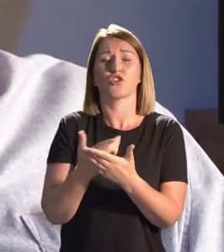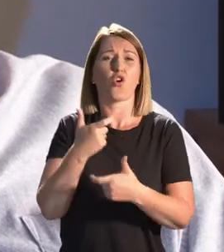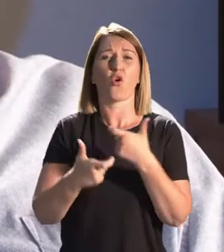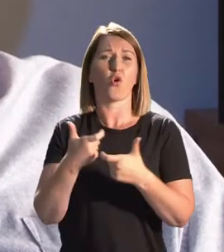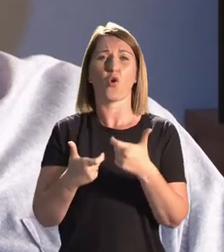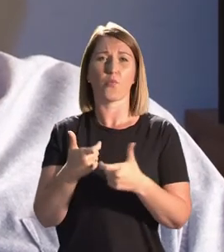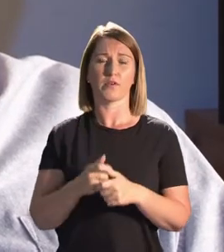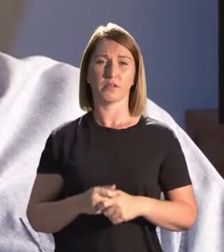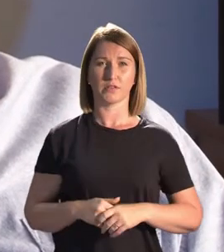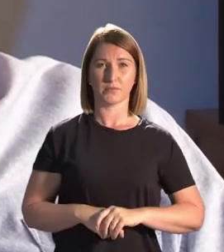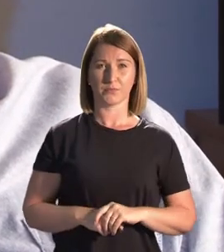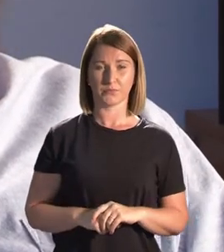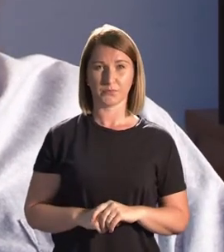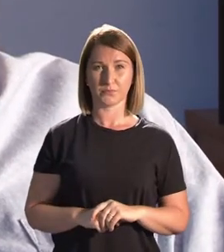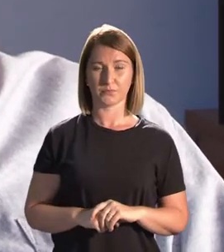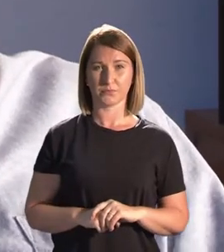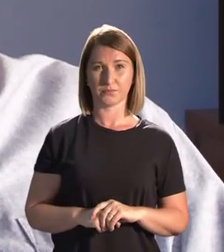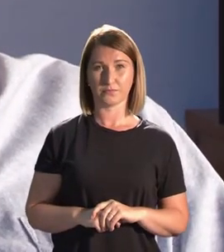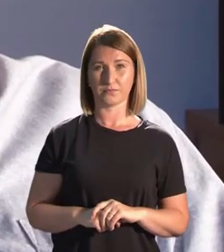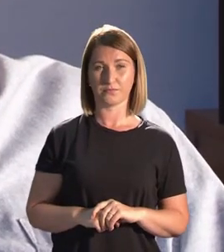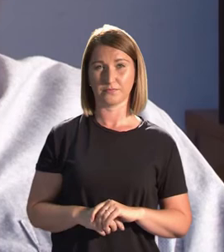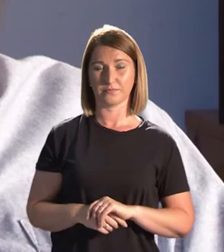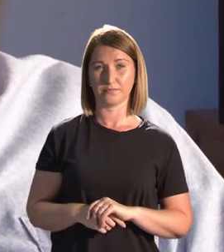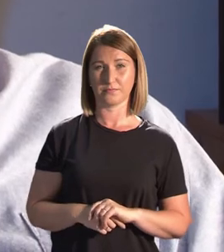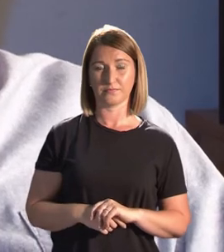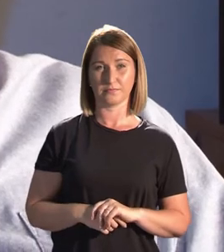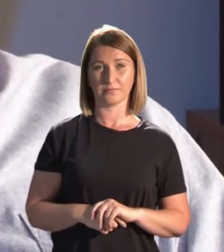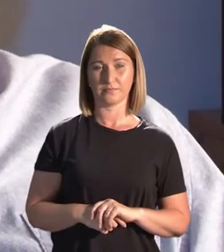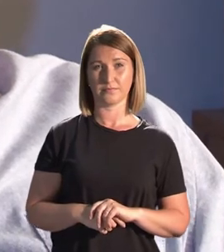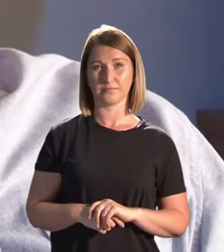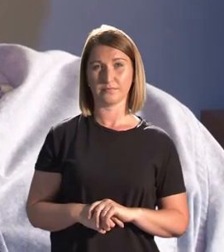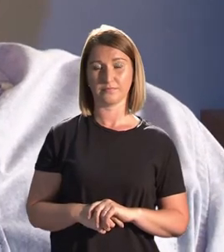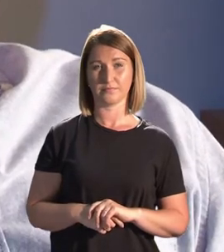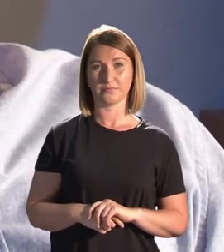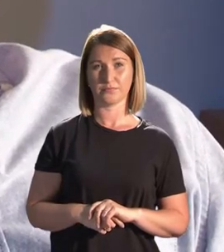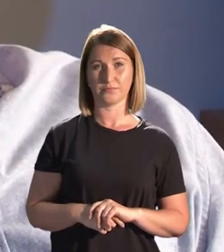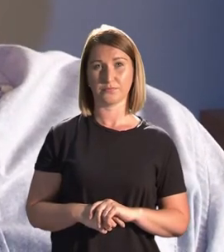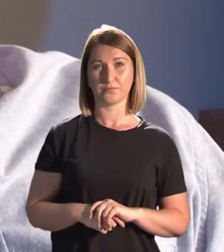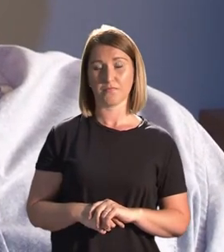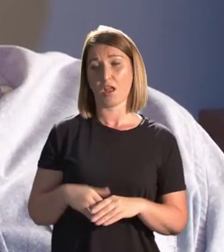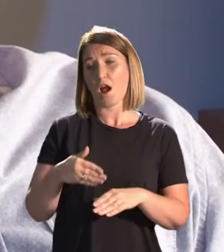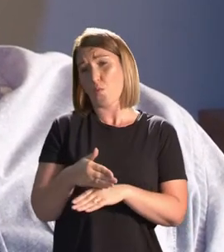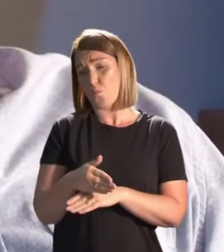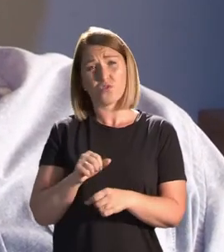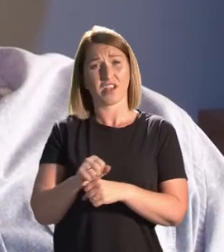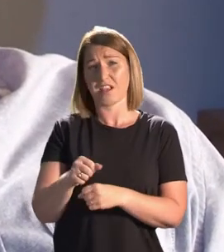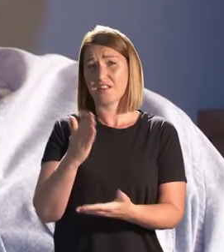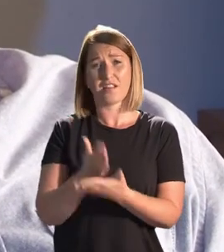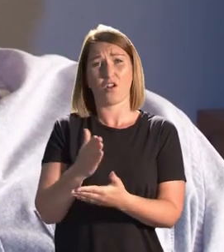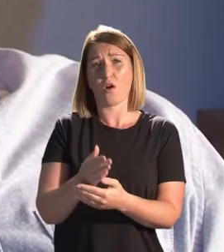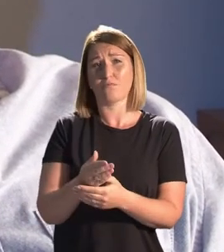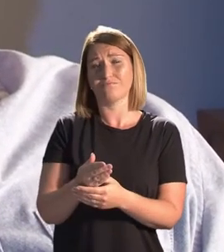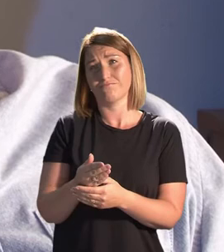i ma się te środki plastyczne, których się używa po prostu do swoich tematów. No i potem jest dalej to już